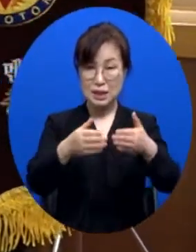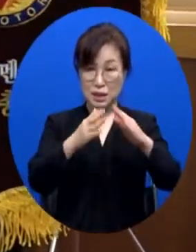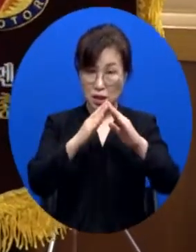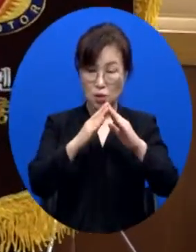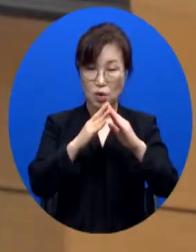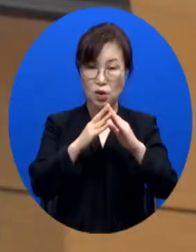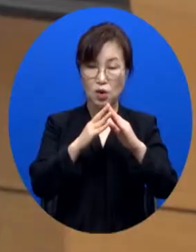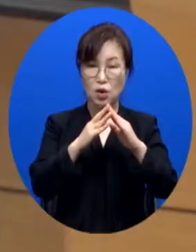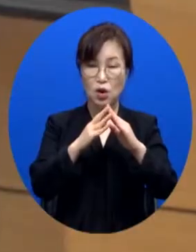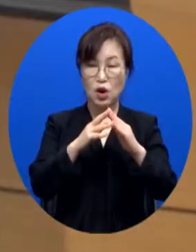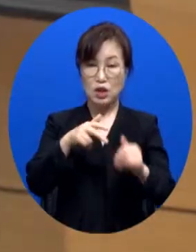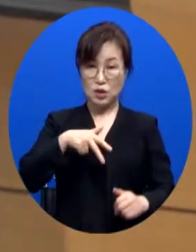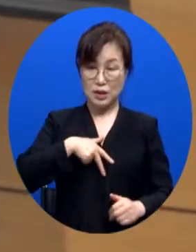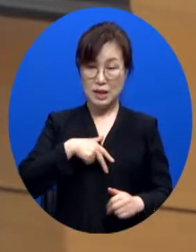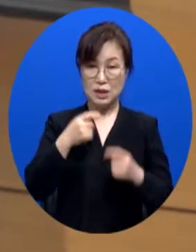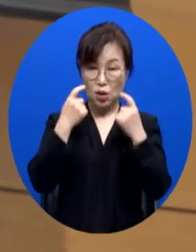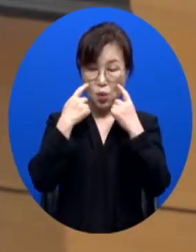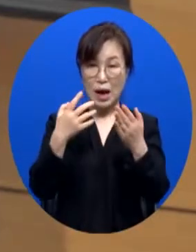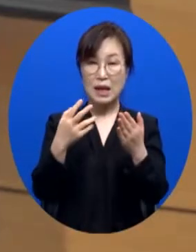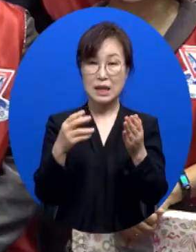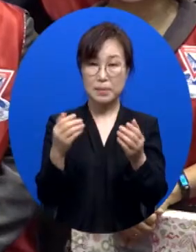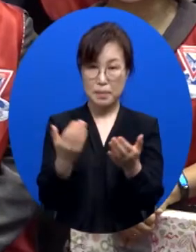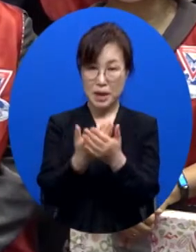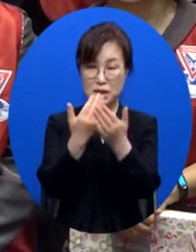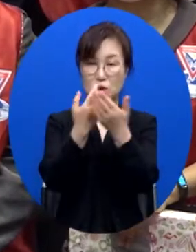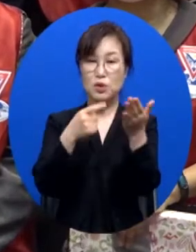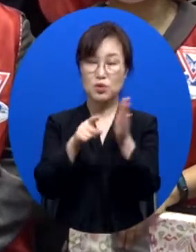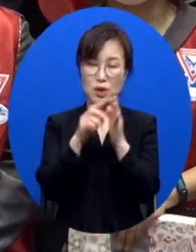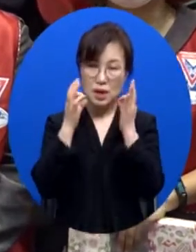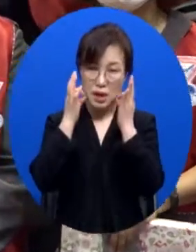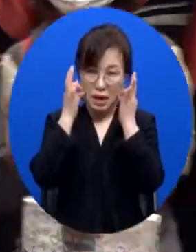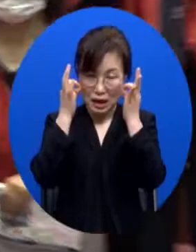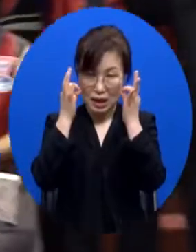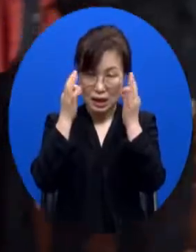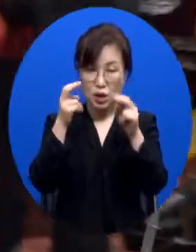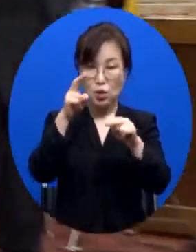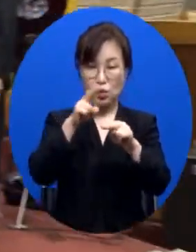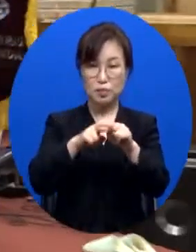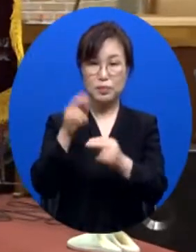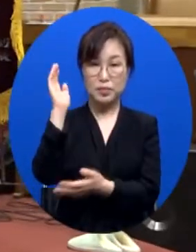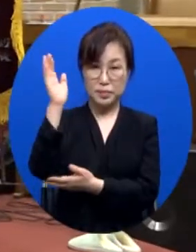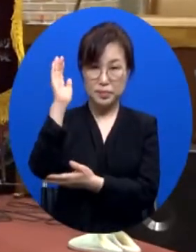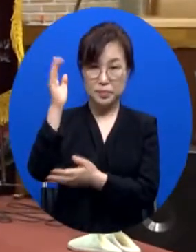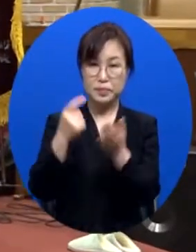와이즈맨의 정체성 확립과 발전을 위해 힘쓰겠다고 취임사를 전했습니다.